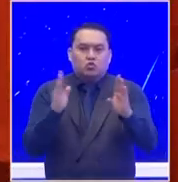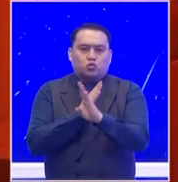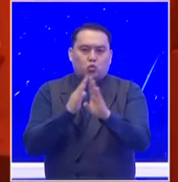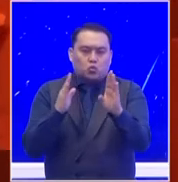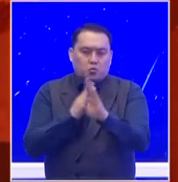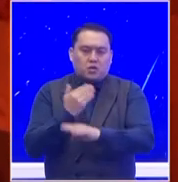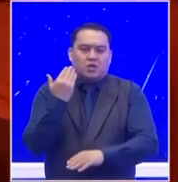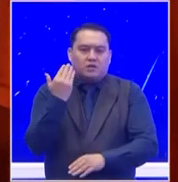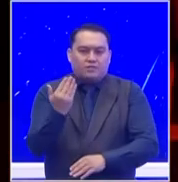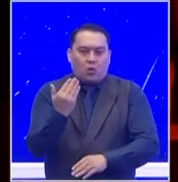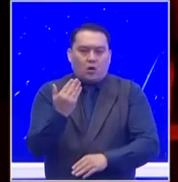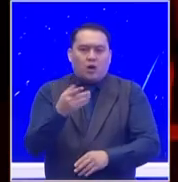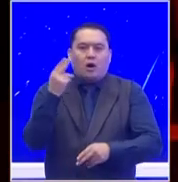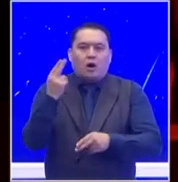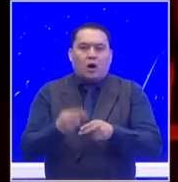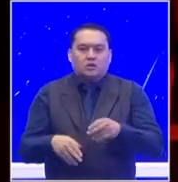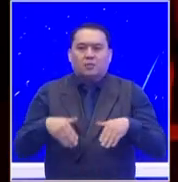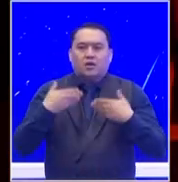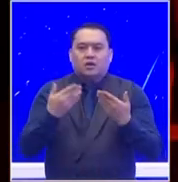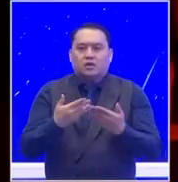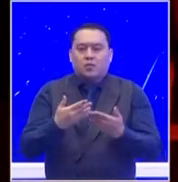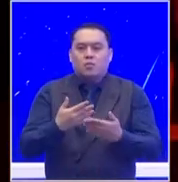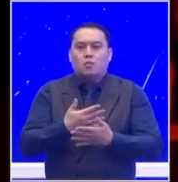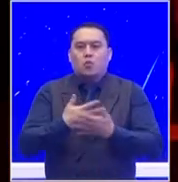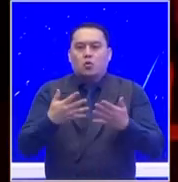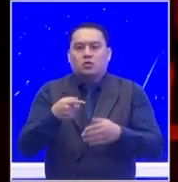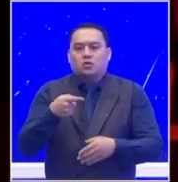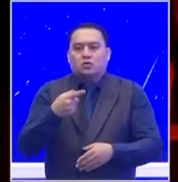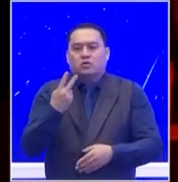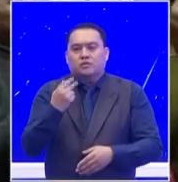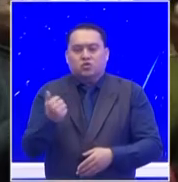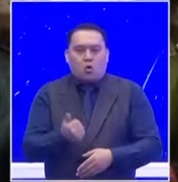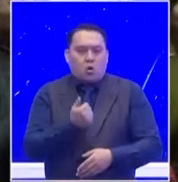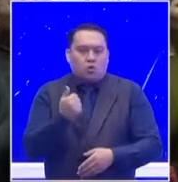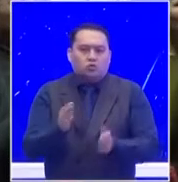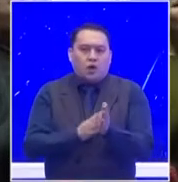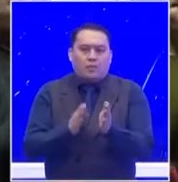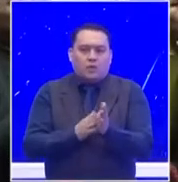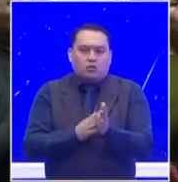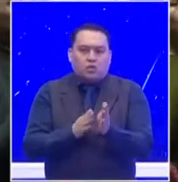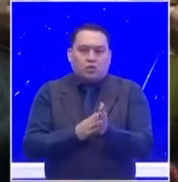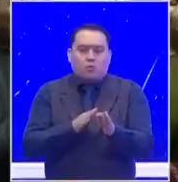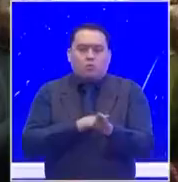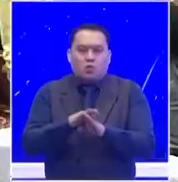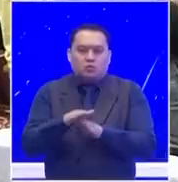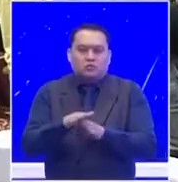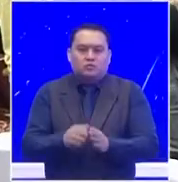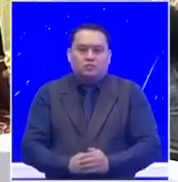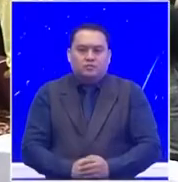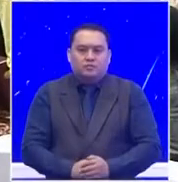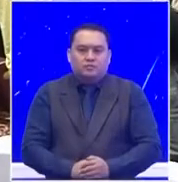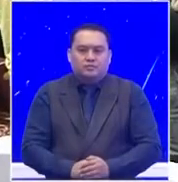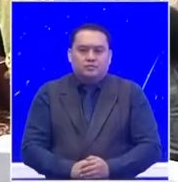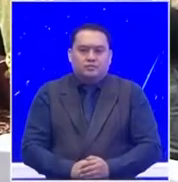персонажей. После окончания представления, которое продлилось более полутора часа, зрители аплодировали стоя. Премьера состоялась на